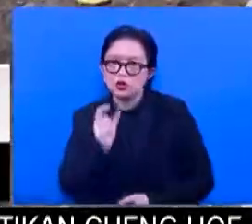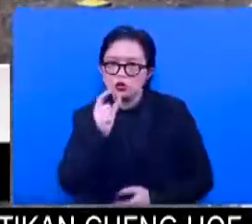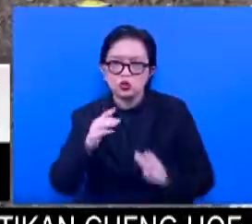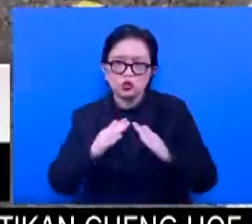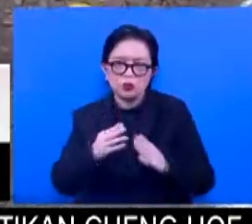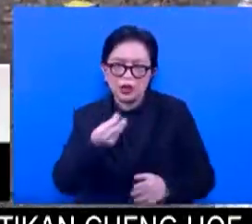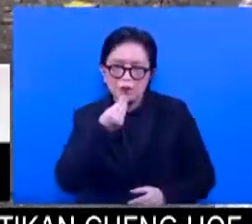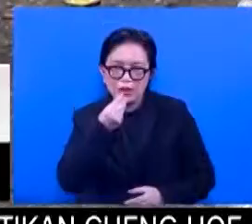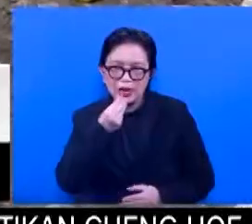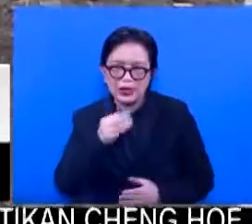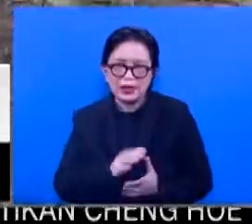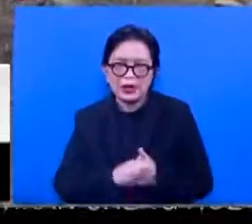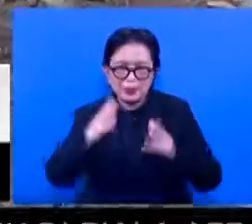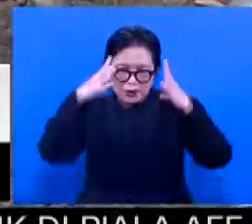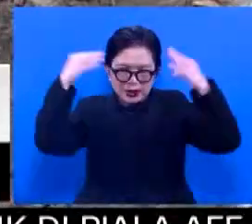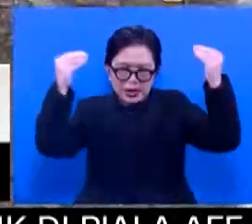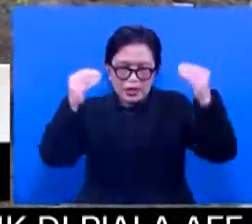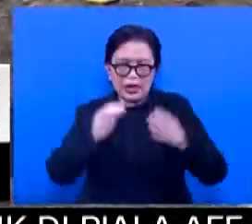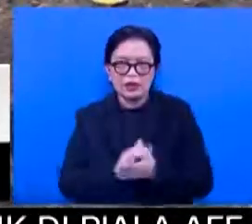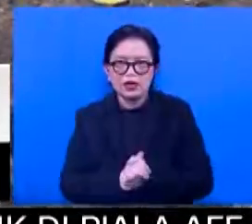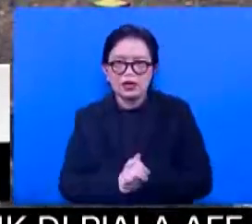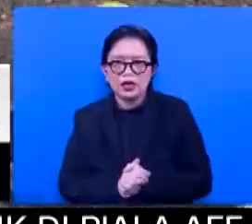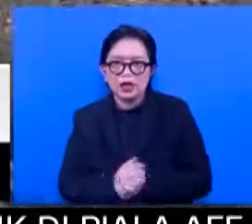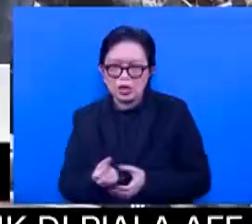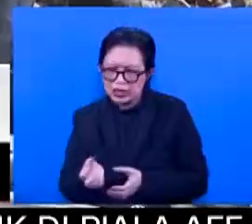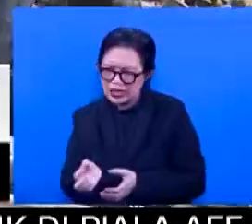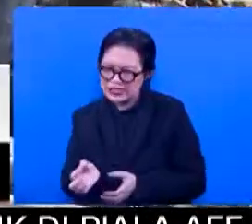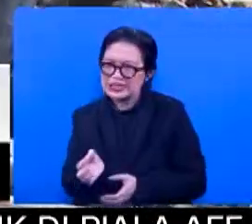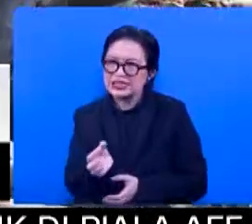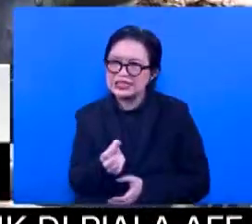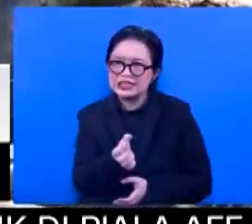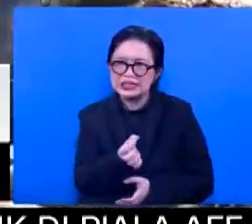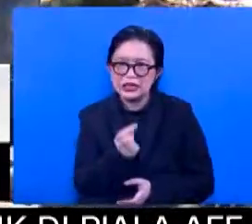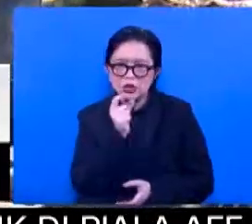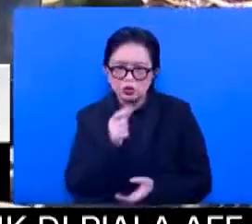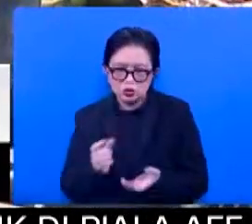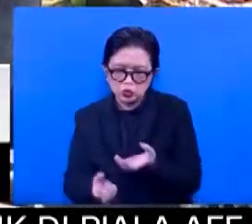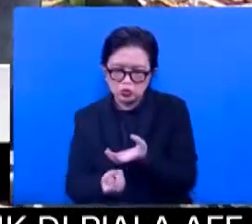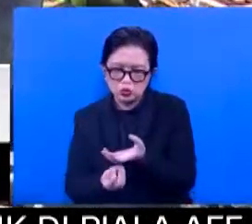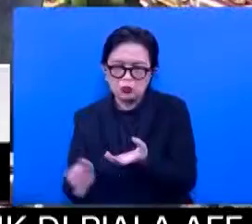Sementara arang ukuran kecil digunakan untuk pembakaran sate. Kalau masih ada yang mentah,